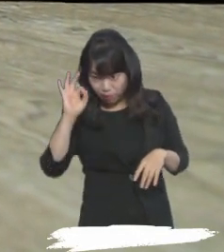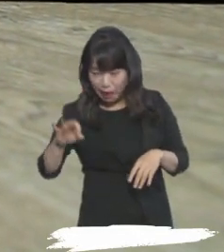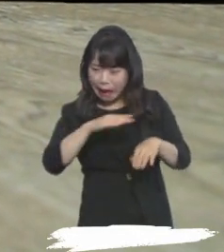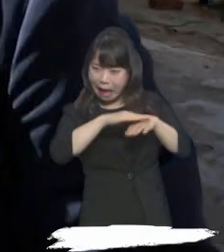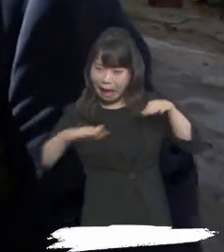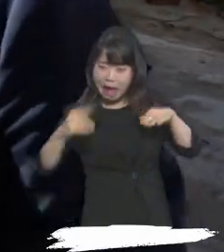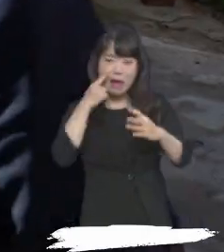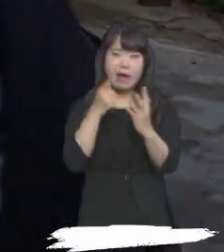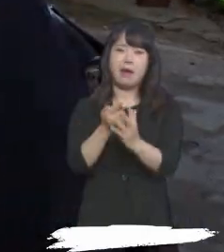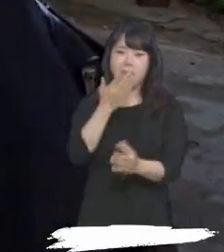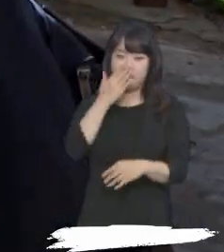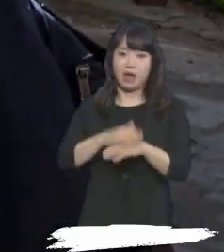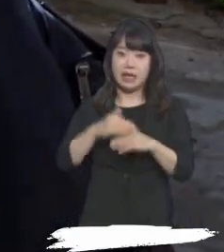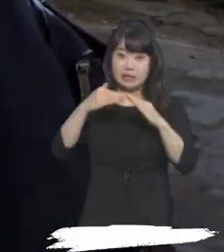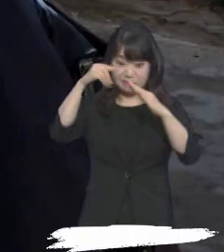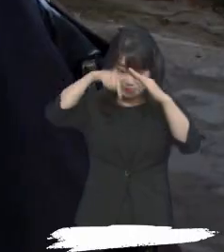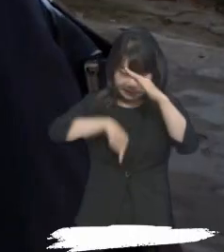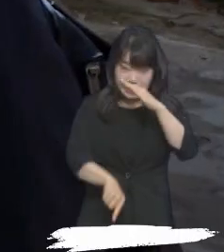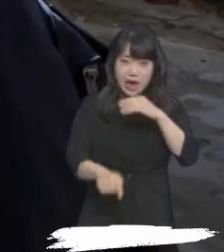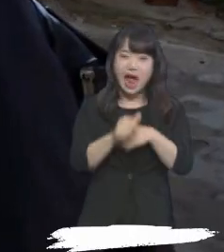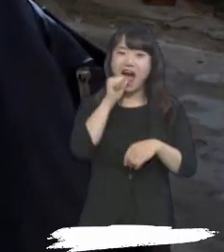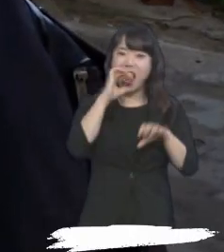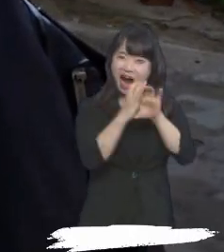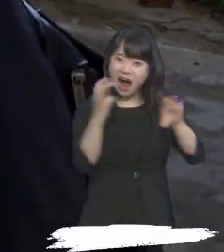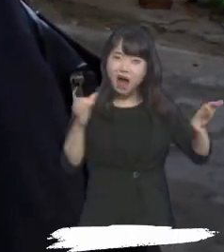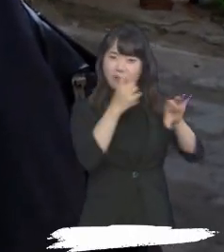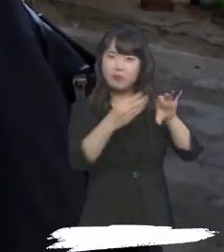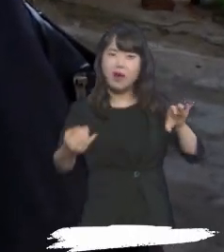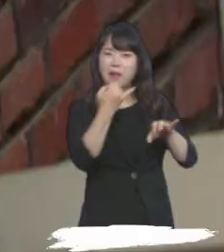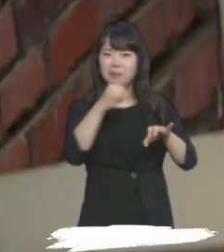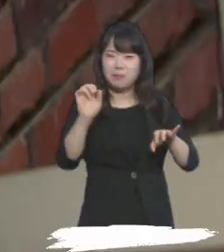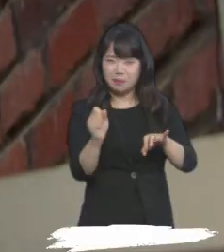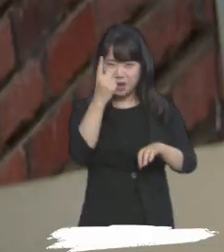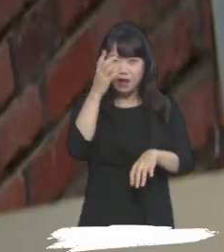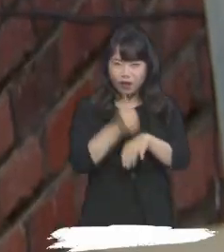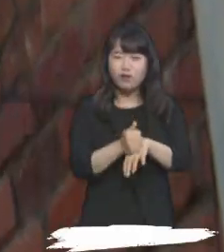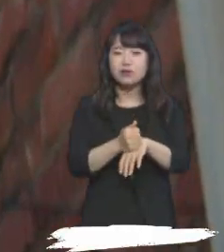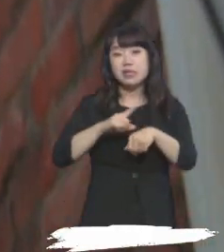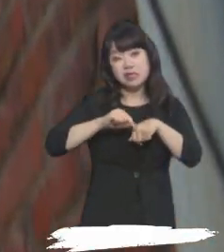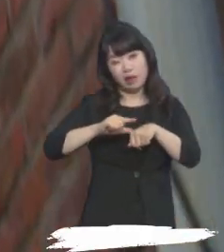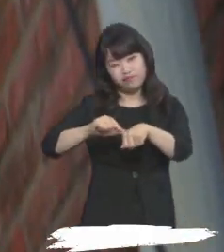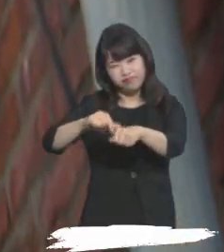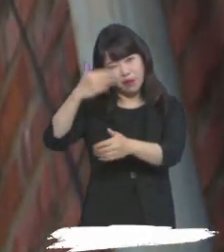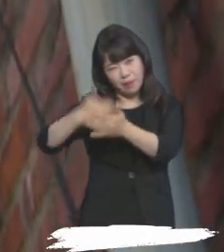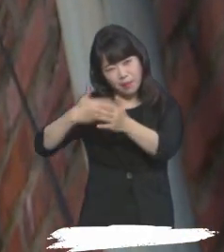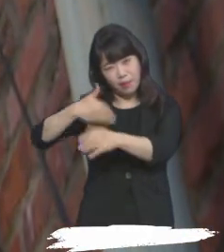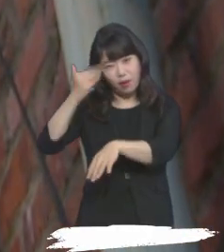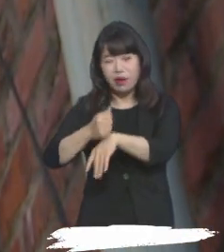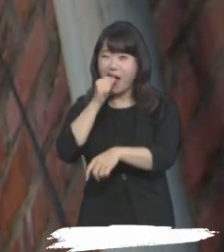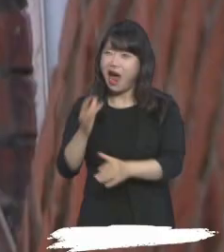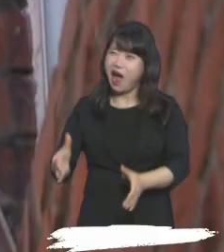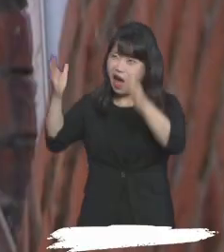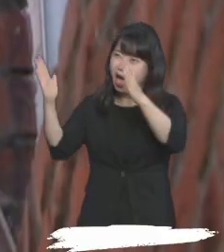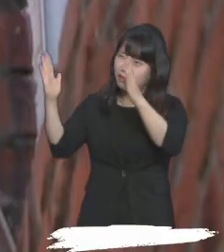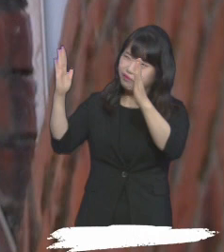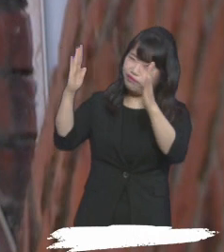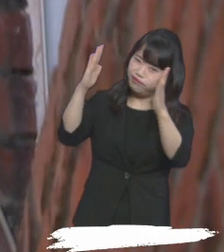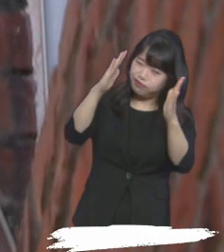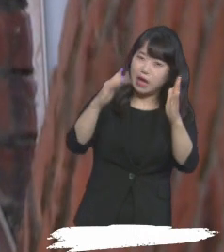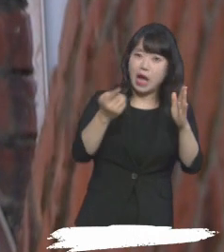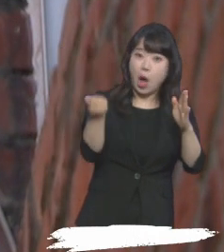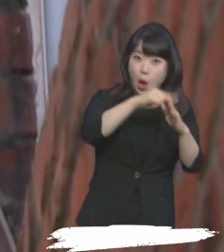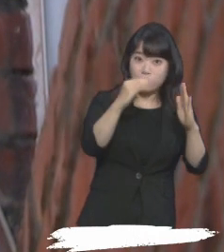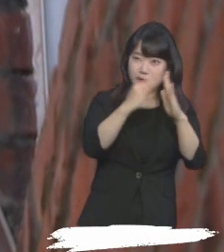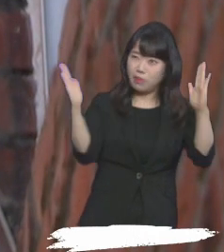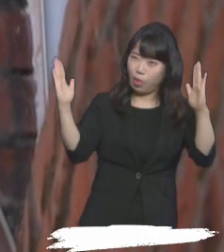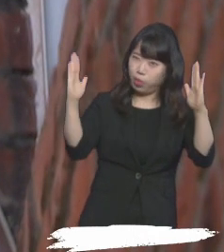있습니다. 집 바로 밑에 묻혀있는 공동하수관에 문제가 생기면서 세월이 흐를수록 집이 기울어 2층 난간이 옆집 지붕에